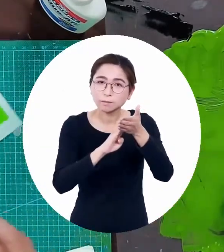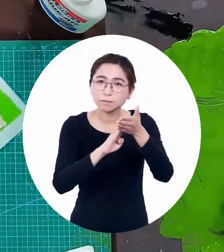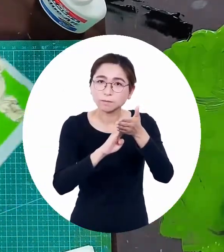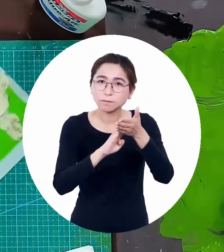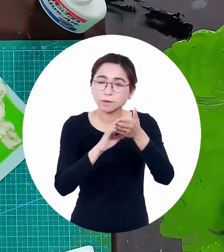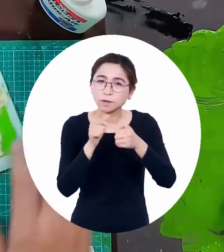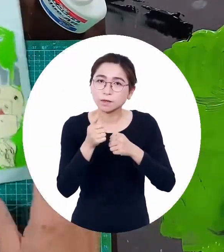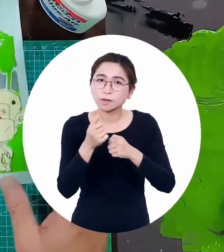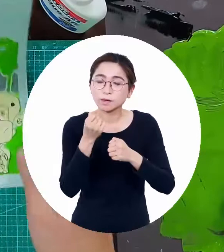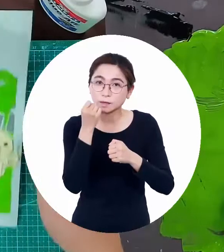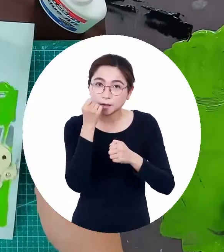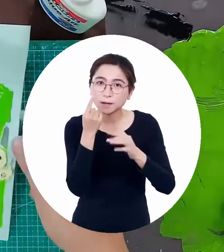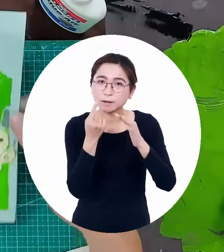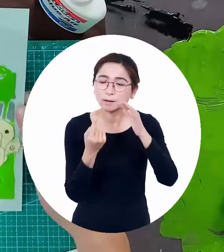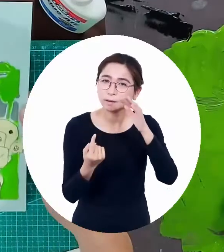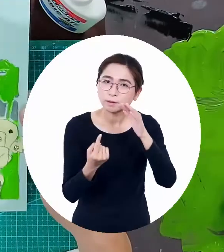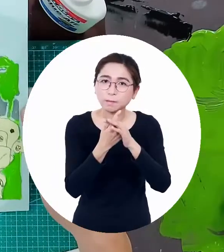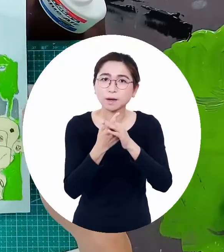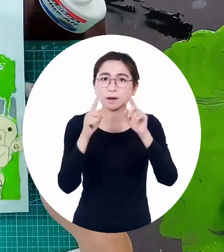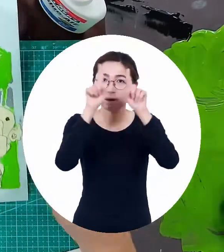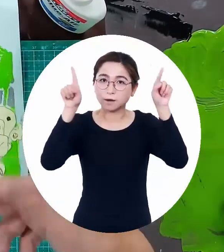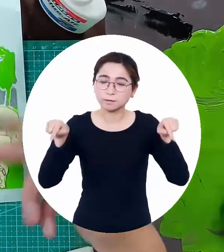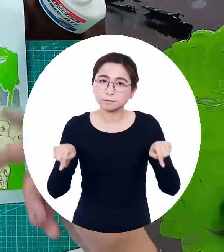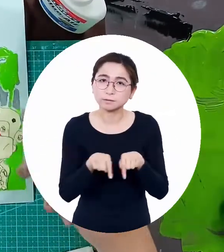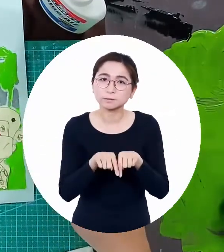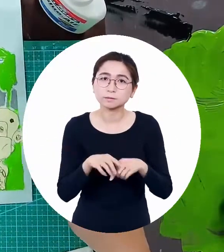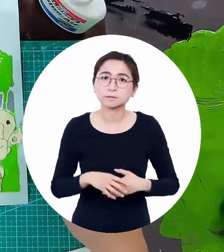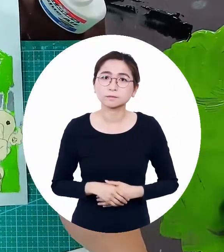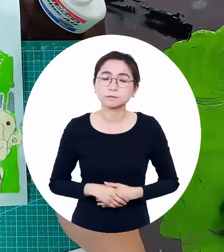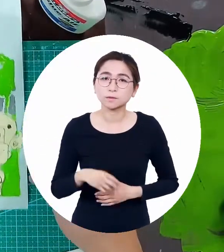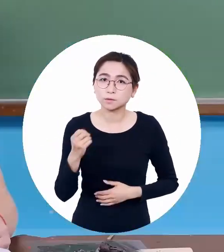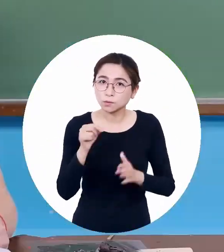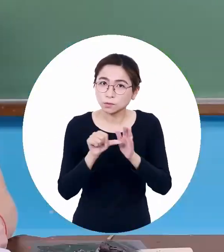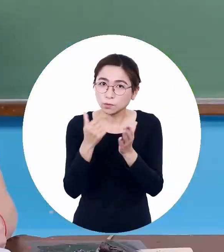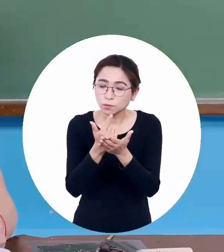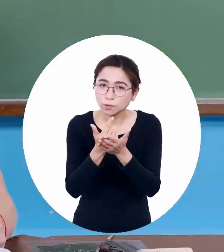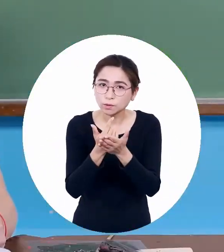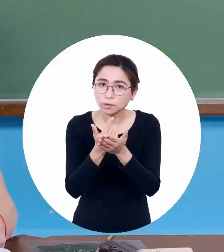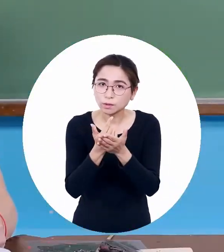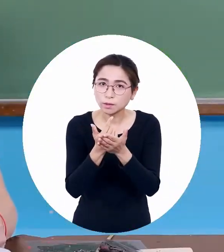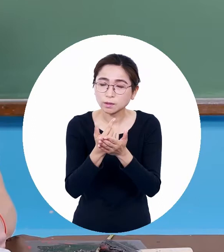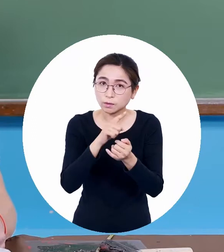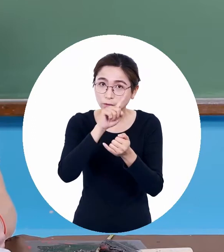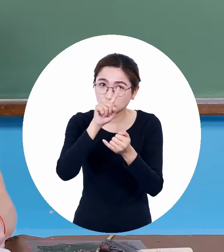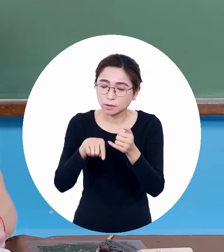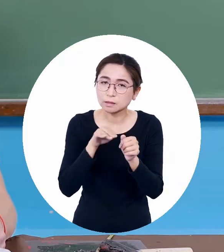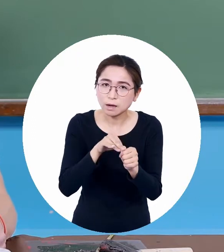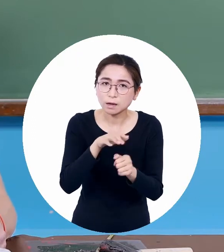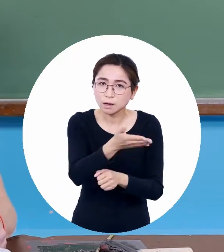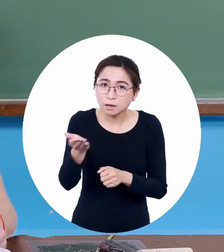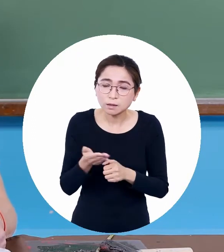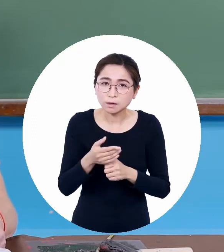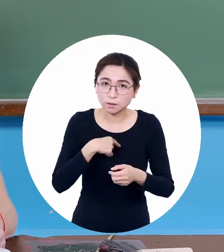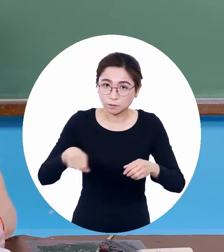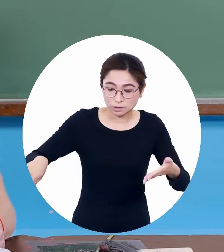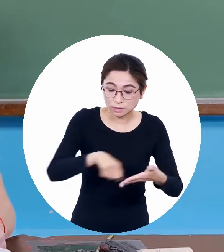咁成為一幅可以好幾特別嘅作品咯。同埋最緊要咧，我最